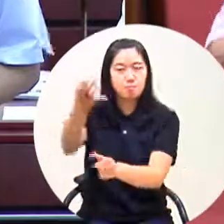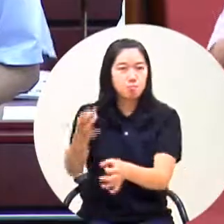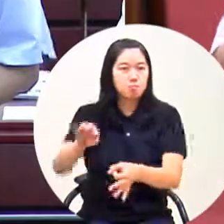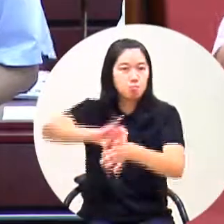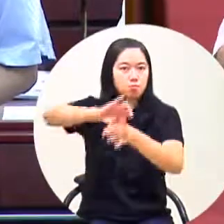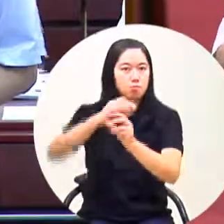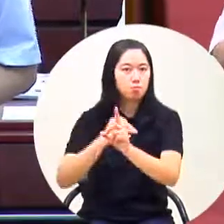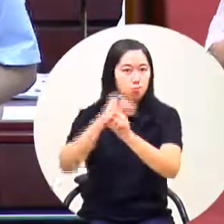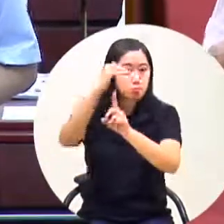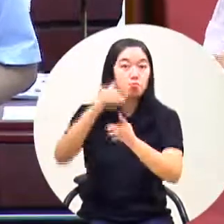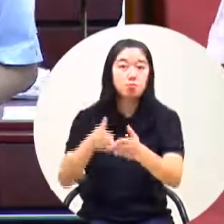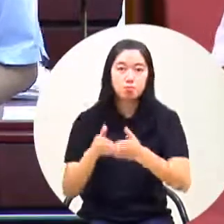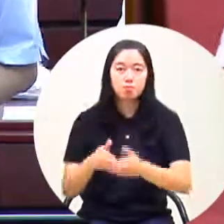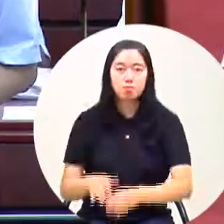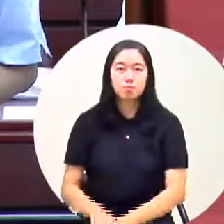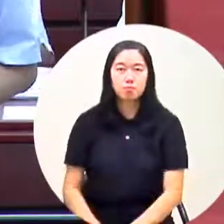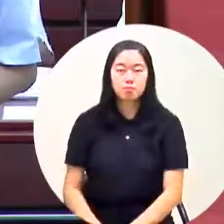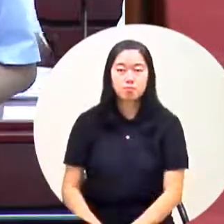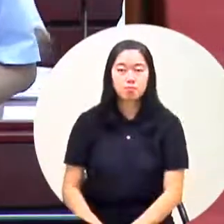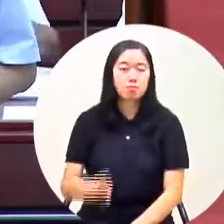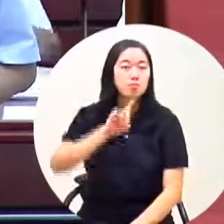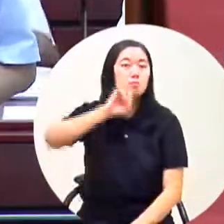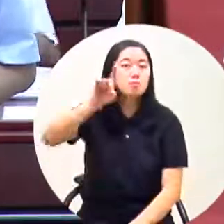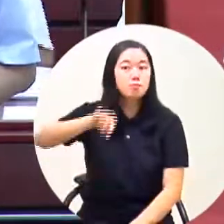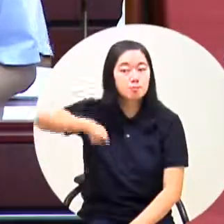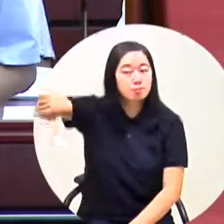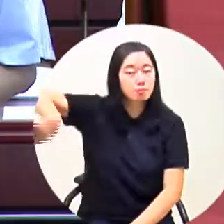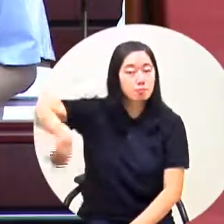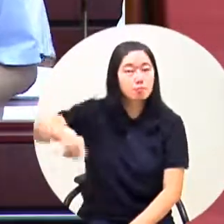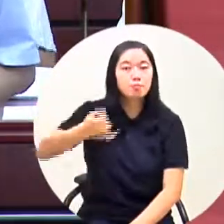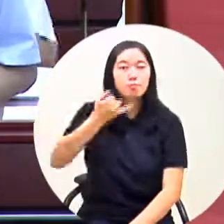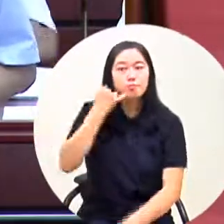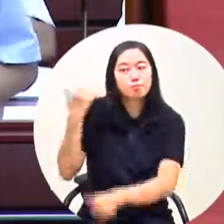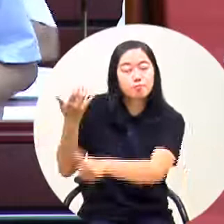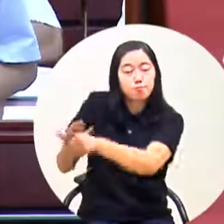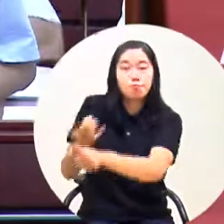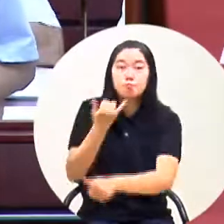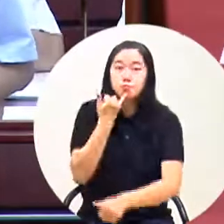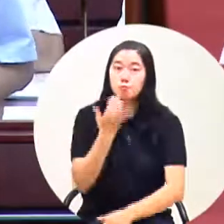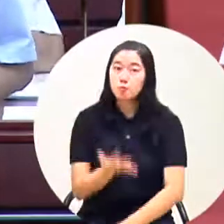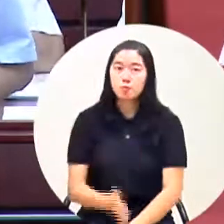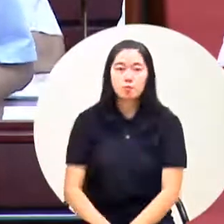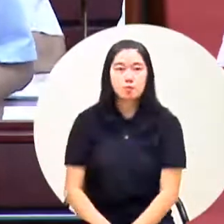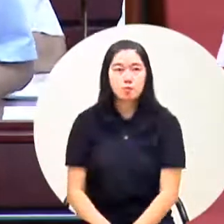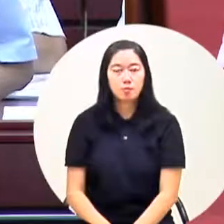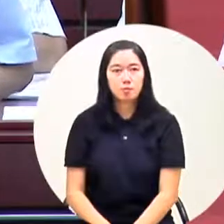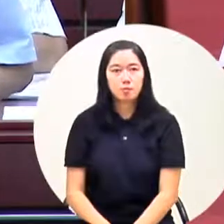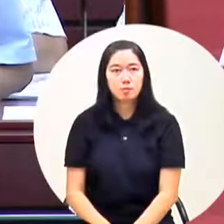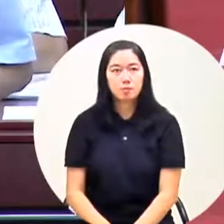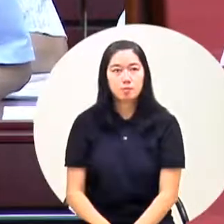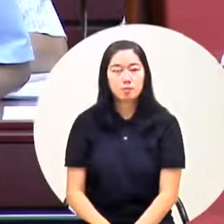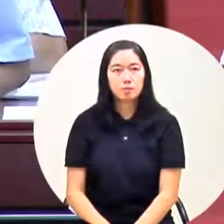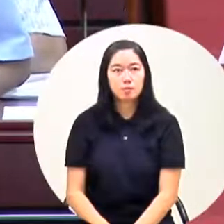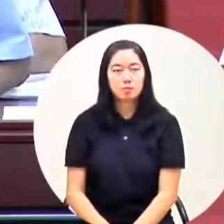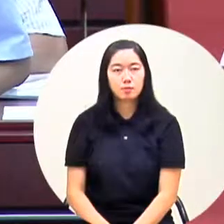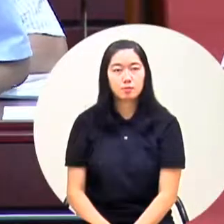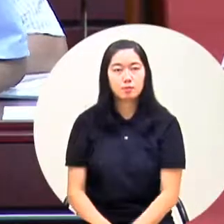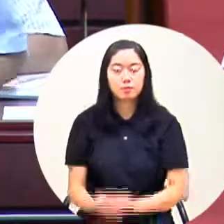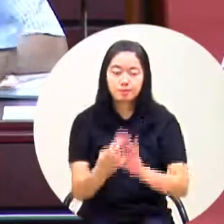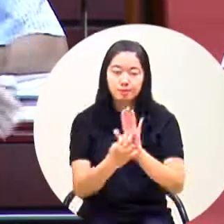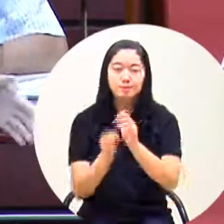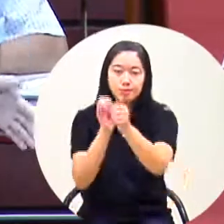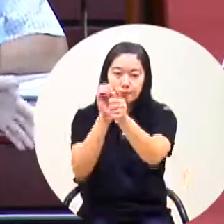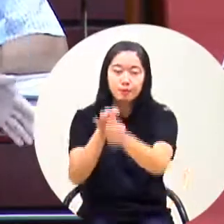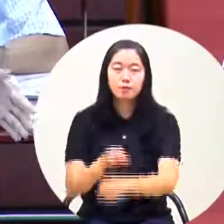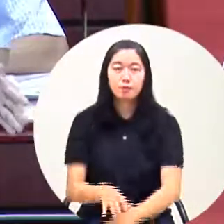给这些检举达人，有没有办法？这个部分有没有办法？ 跟议员报告哦，其